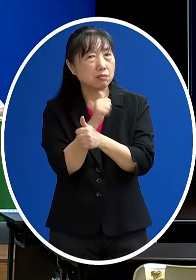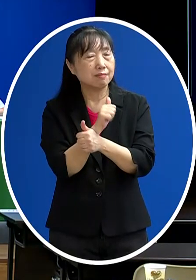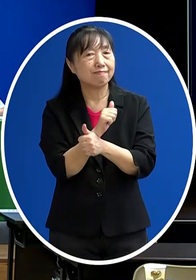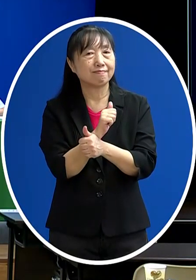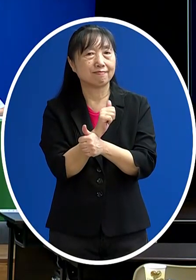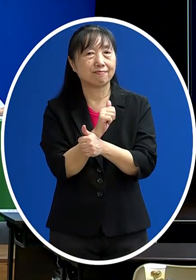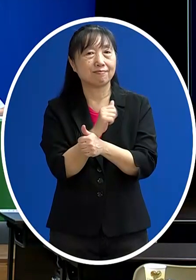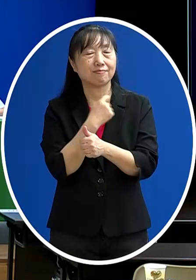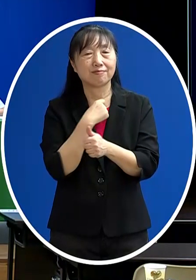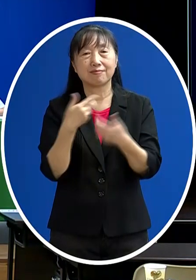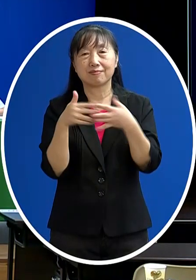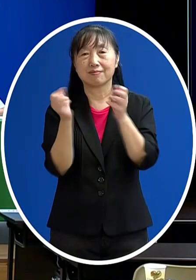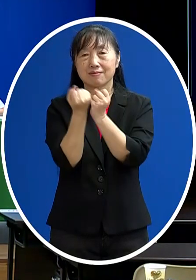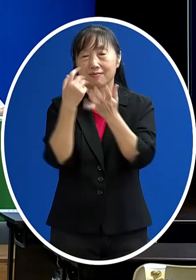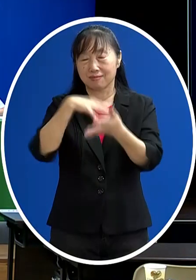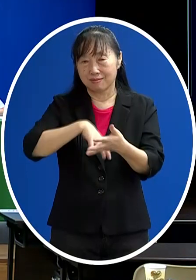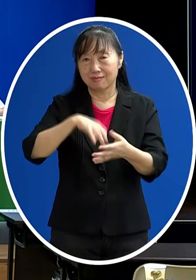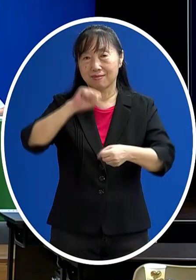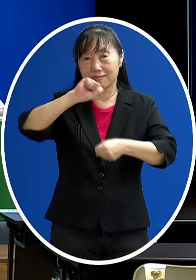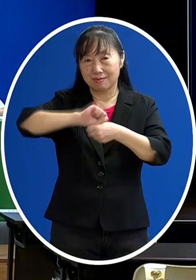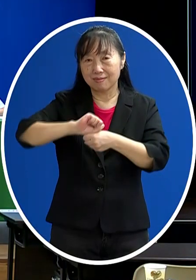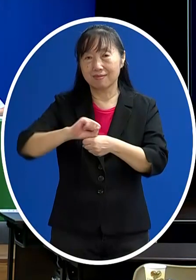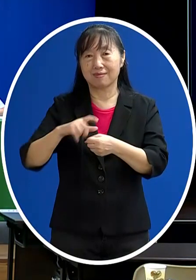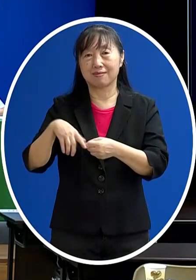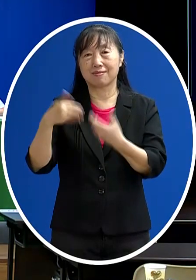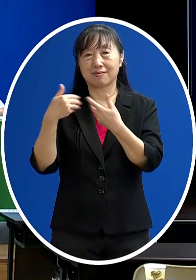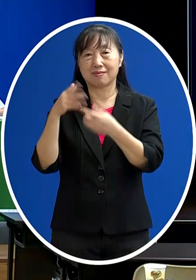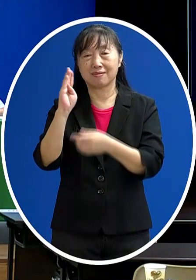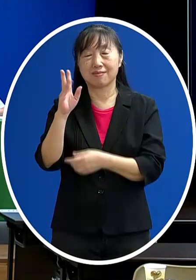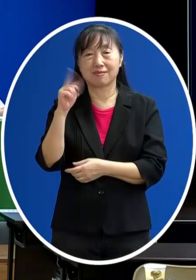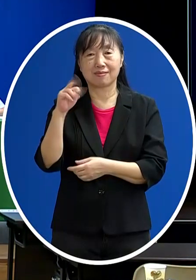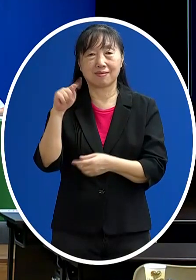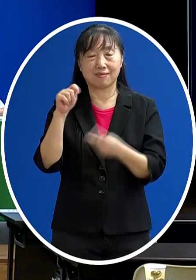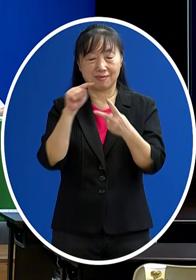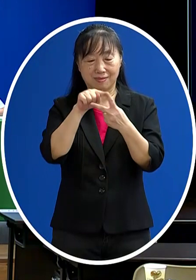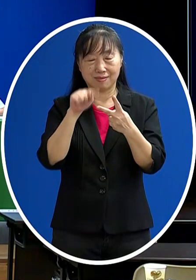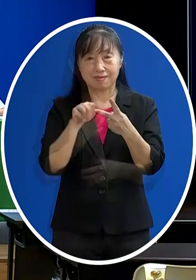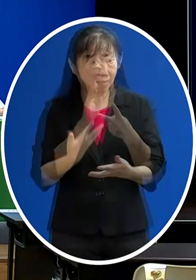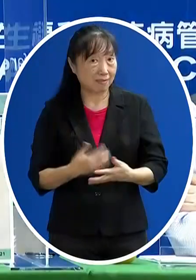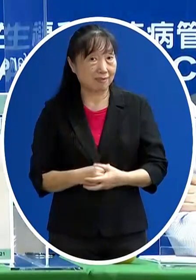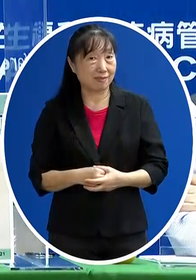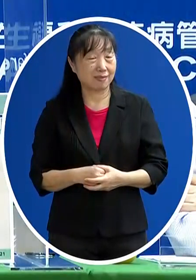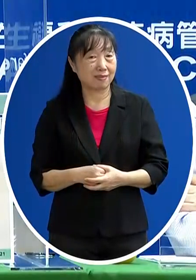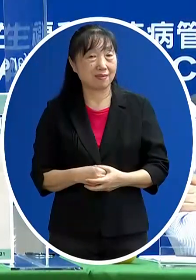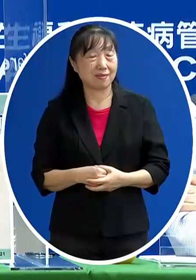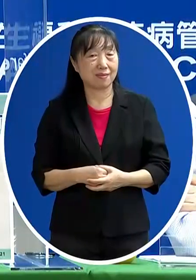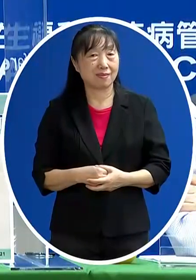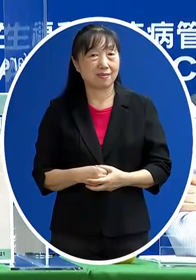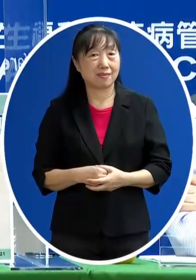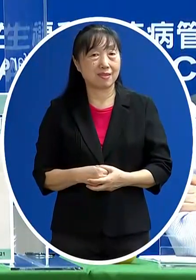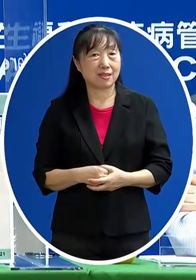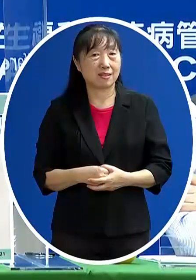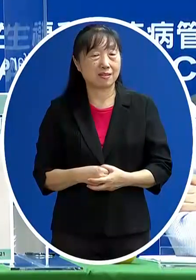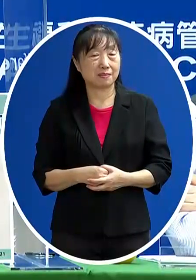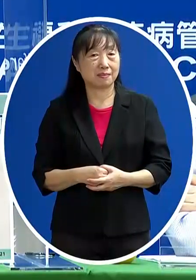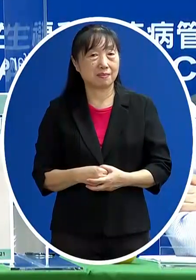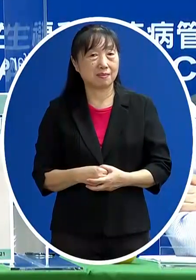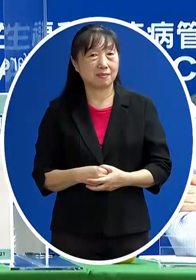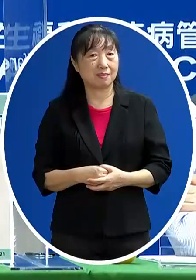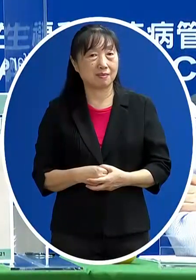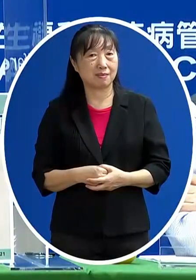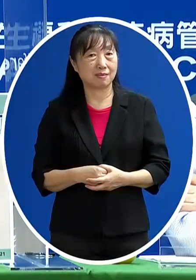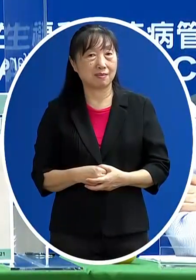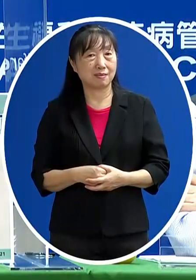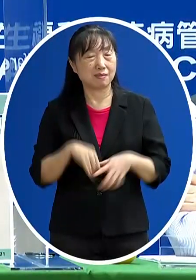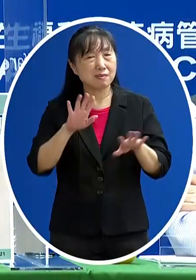能也要进行莫德纳加 BNT 的混打计划，想问一下指挥中心是否乐观其成？ 有大概在现